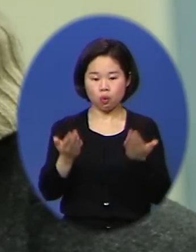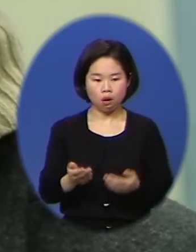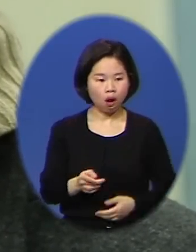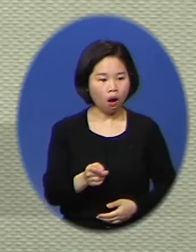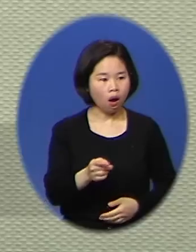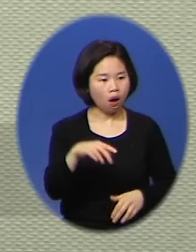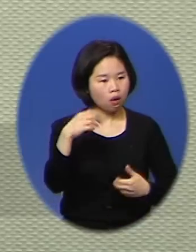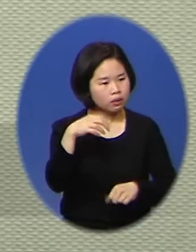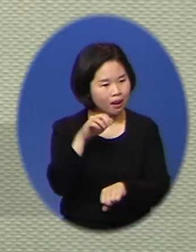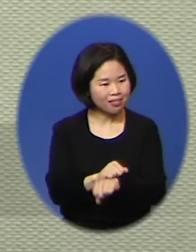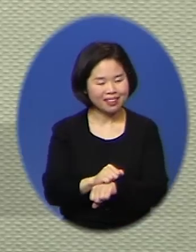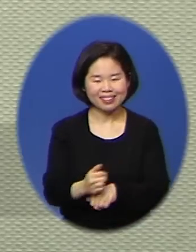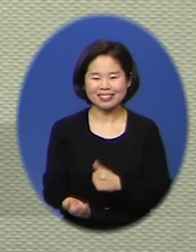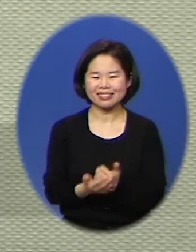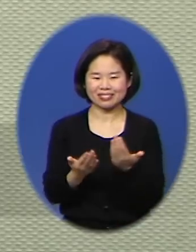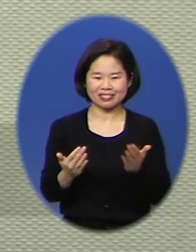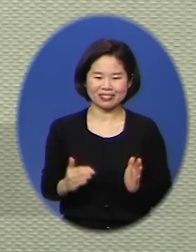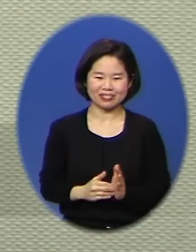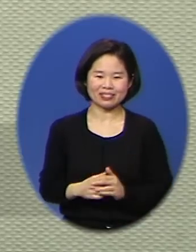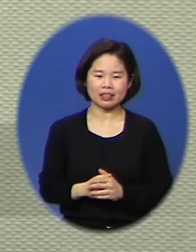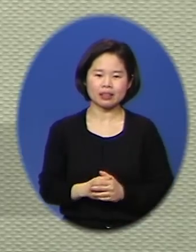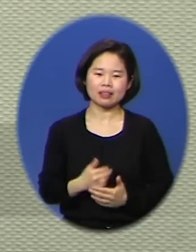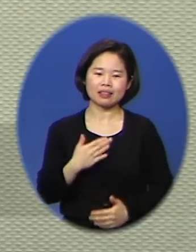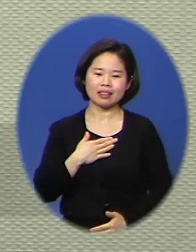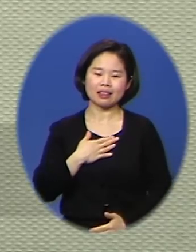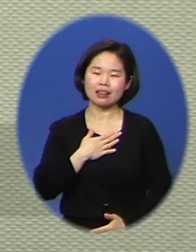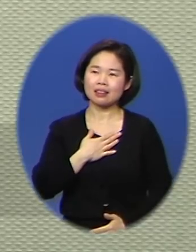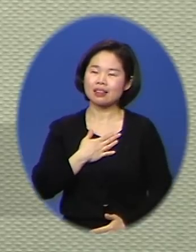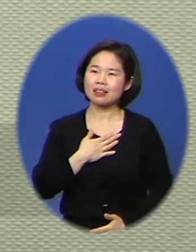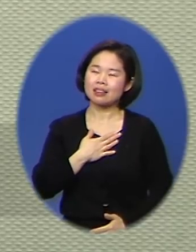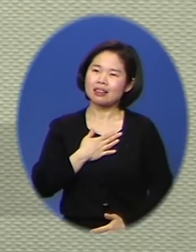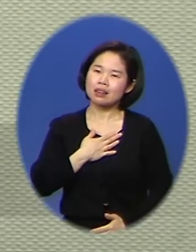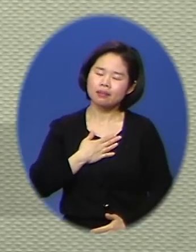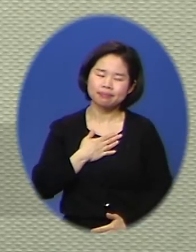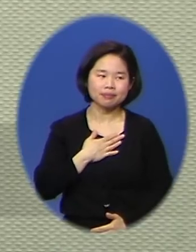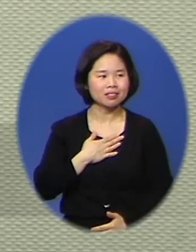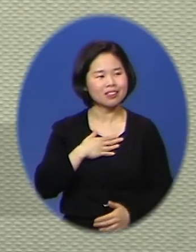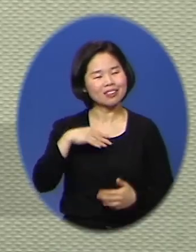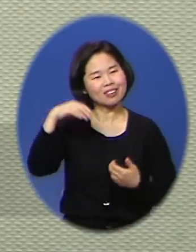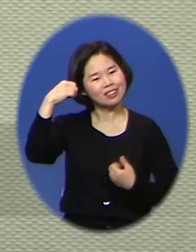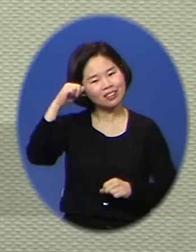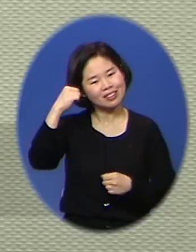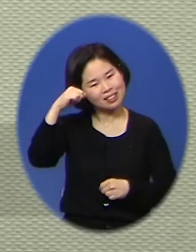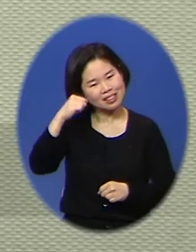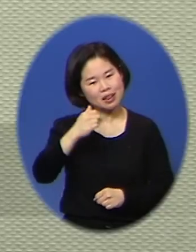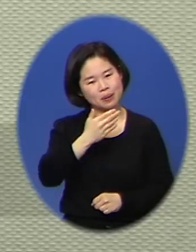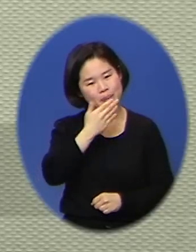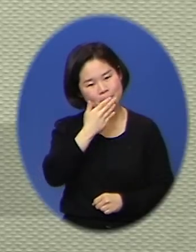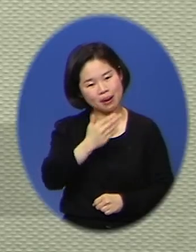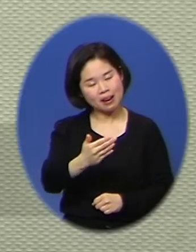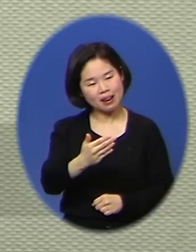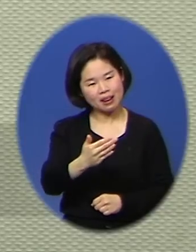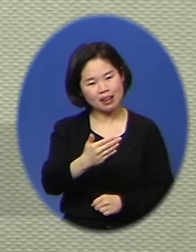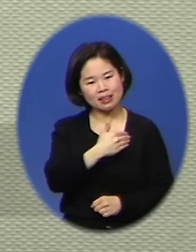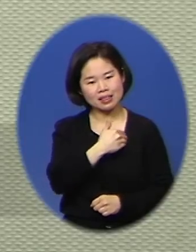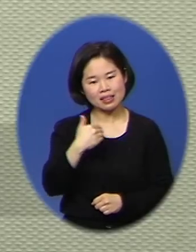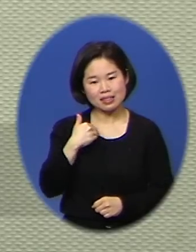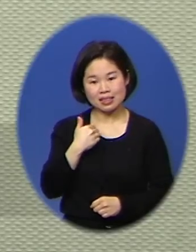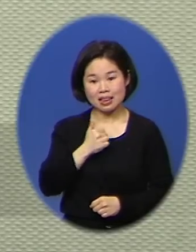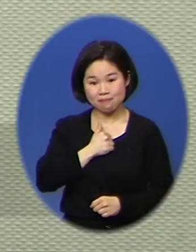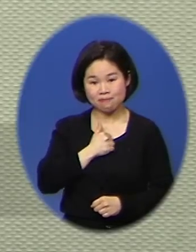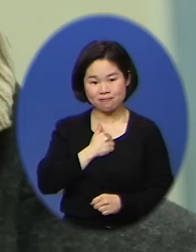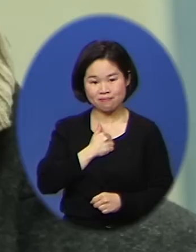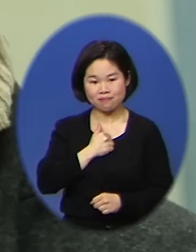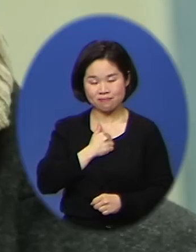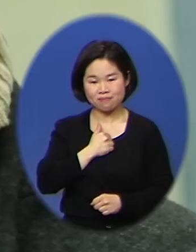잘한다고. 제가 감정을 연기를 할 수 있다는 자신감을 할 수 있게 생각이 나는